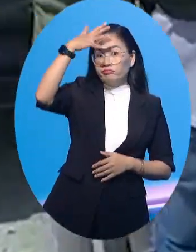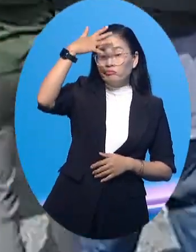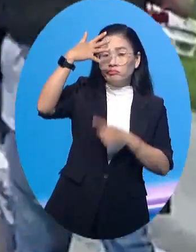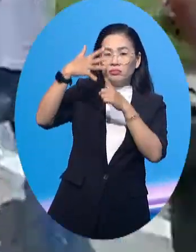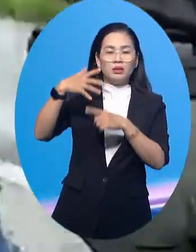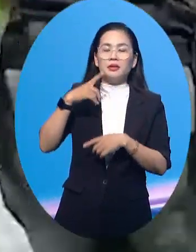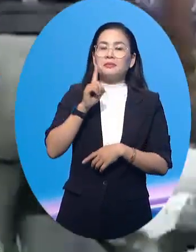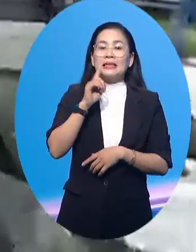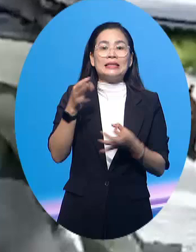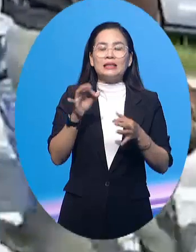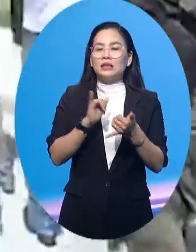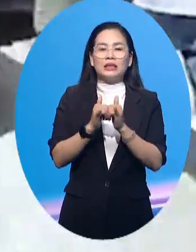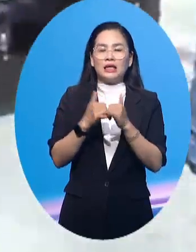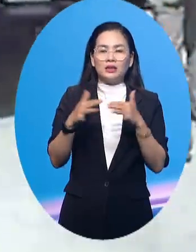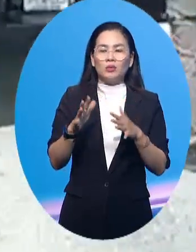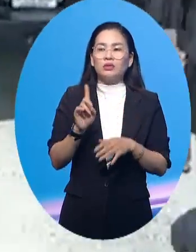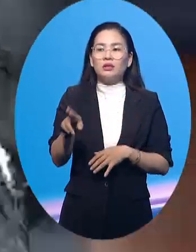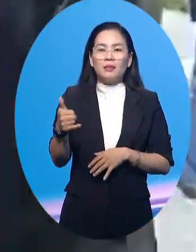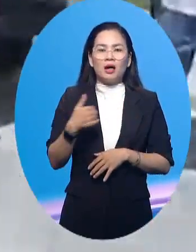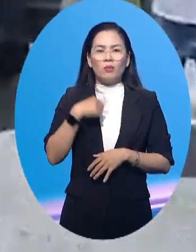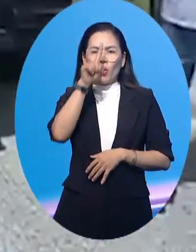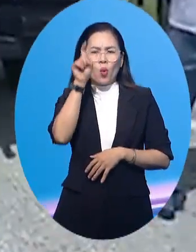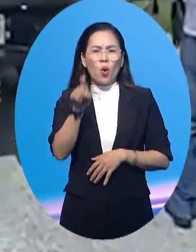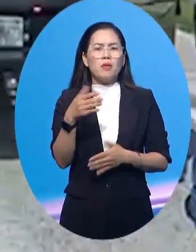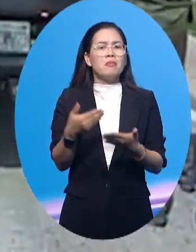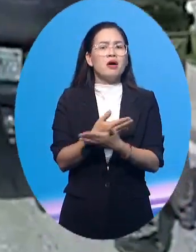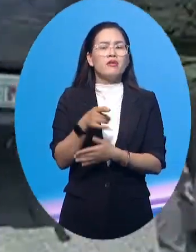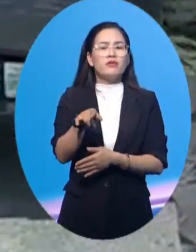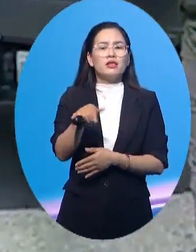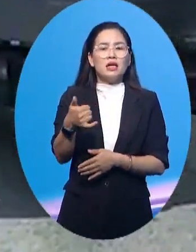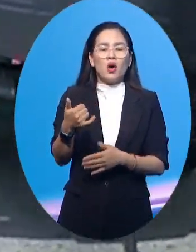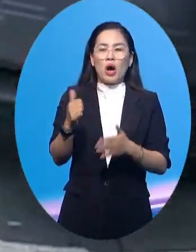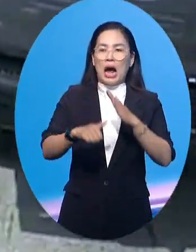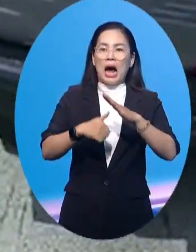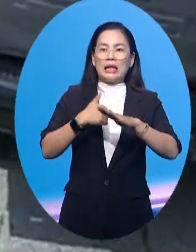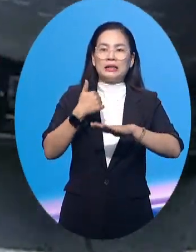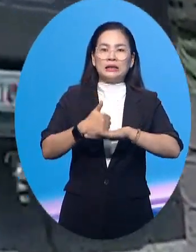Hòa không bị gì, nhưng vụ việc làm dấy lên những câu hỏi mới liên quan đến vấn đề an ninh.